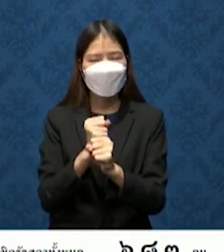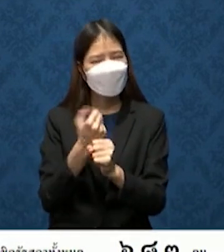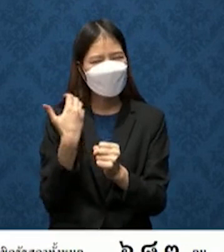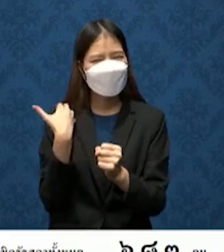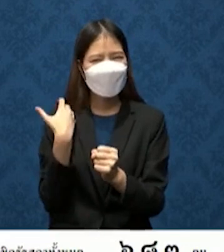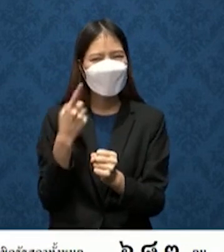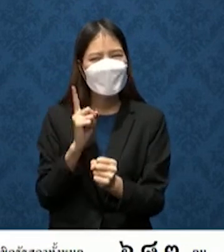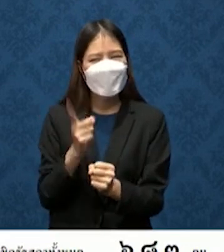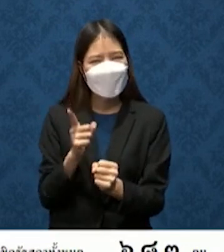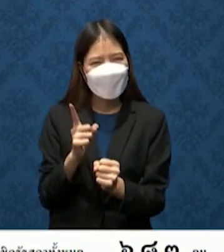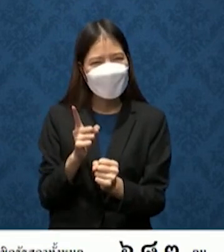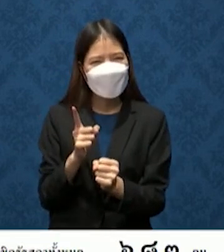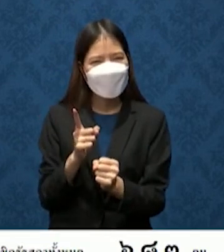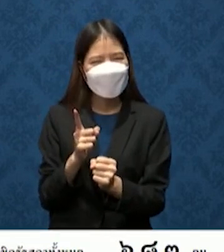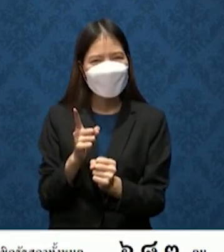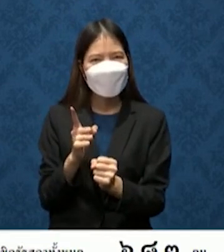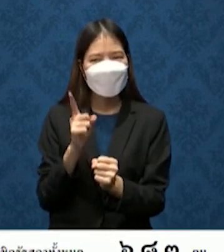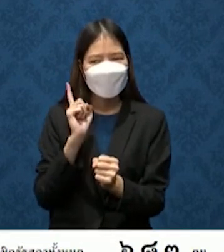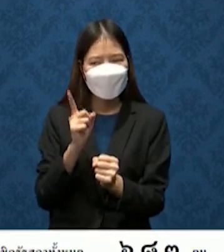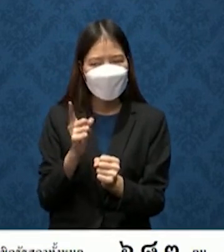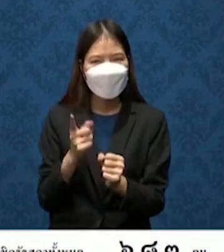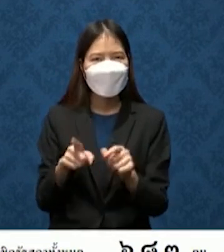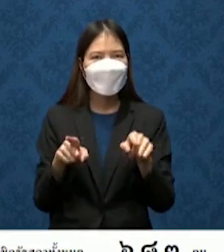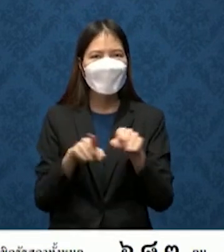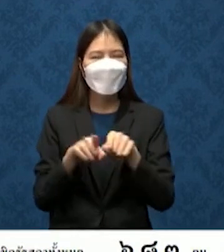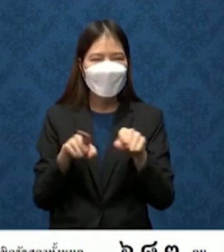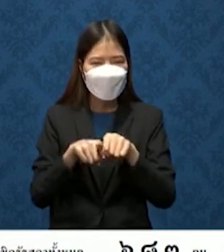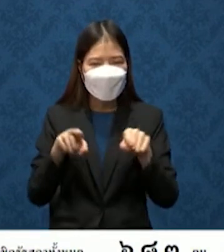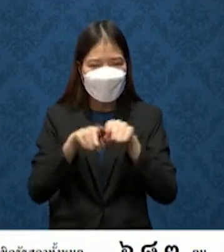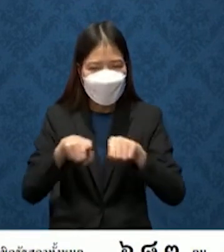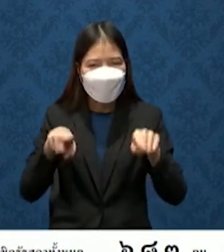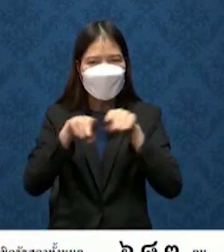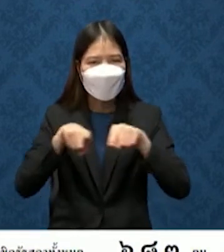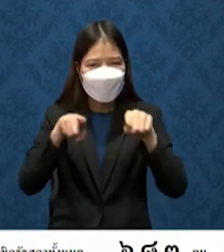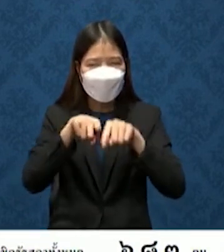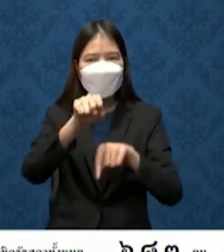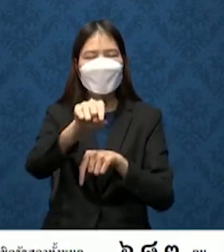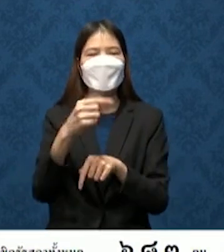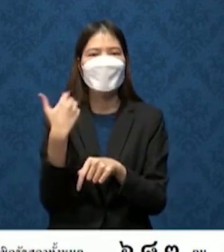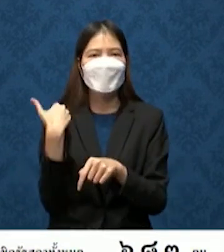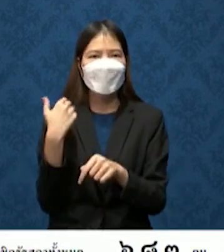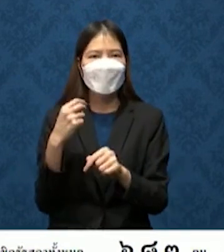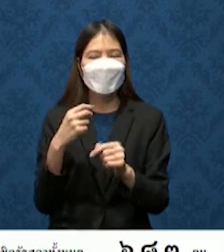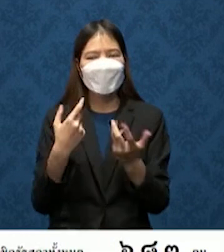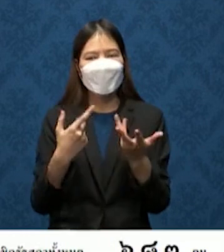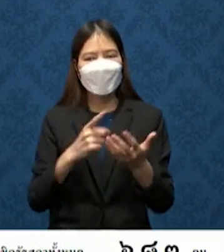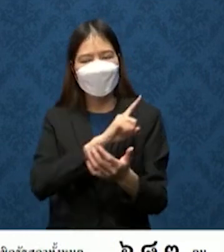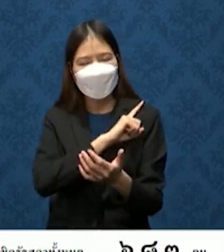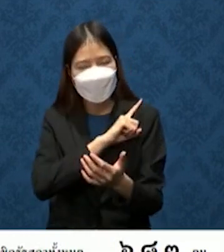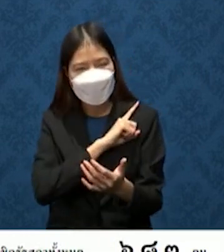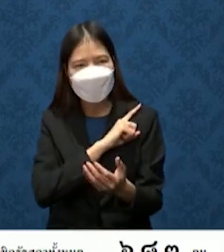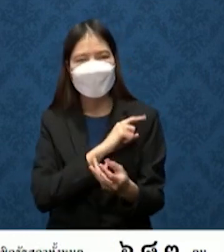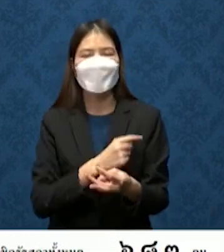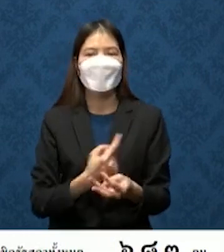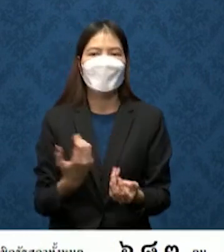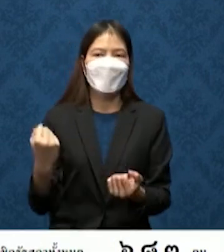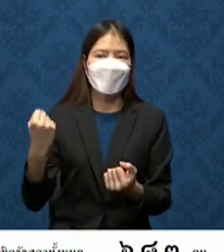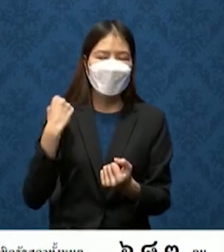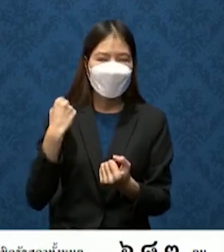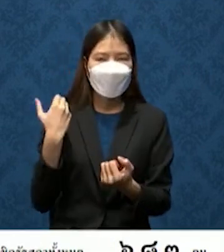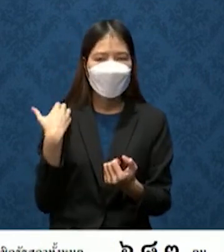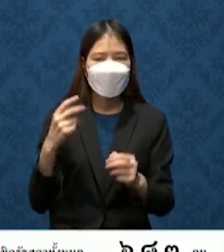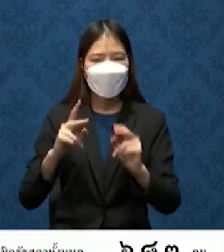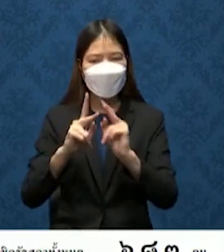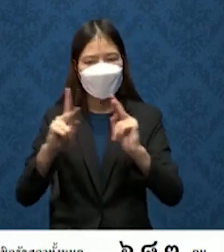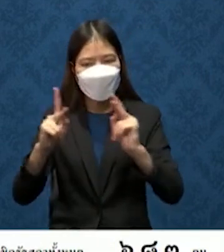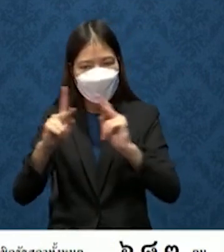นนะครับถ้าไม่ยกเลิกก็คืออำนดหนาที่ของขนัการนยบายอำนาดหน้าที่ของขน